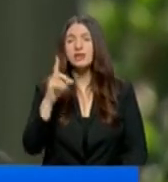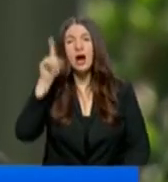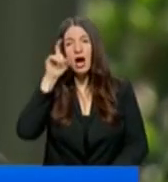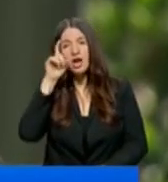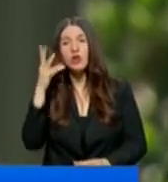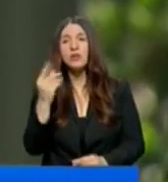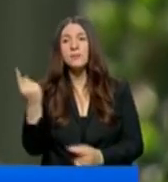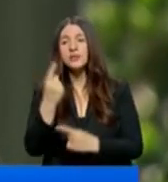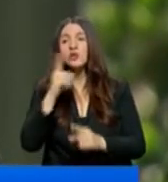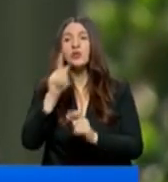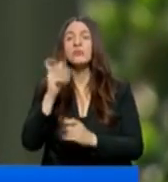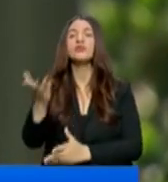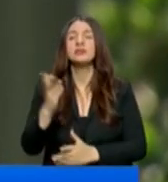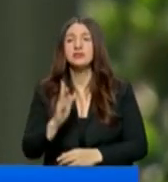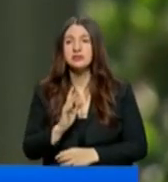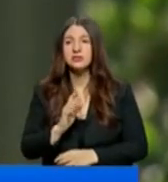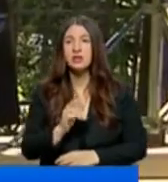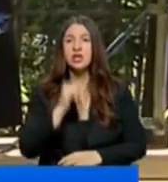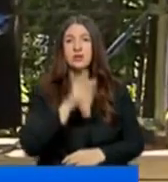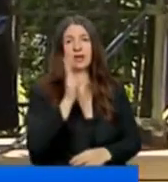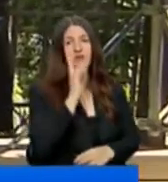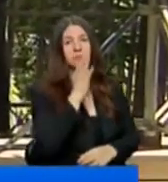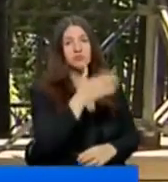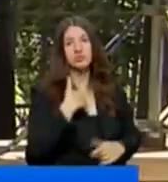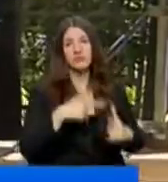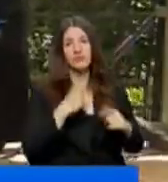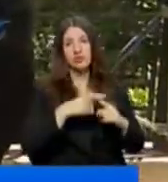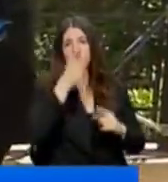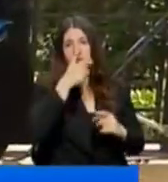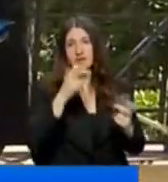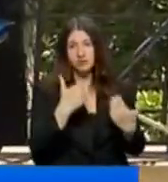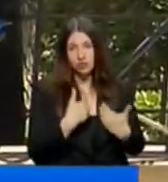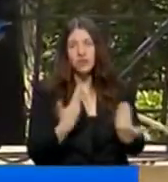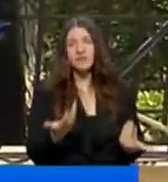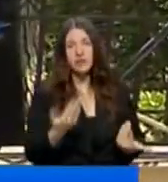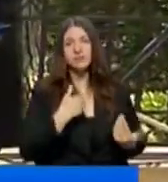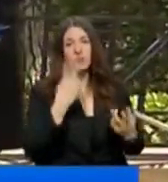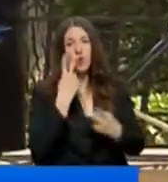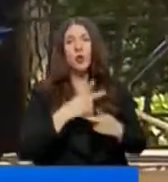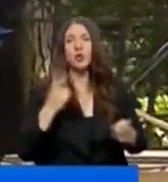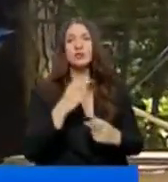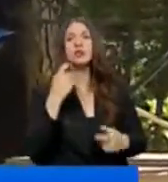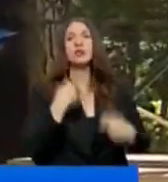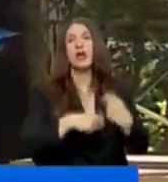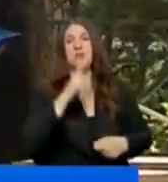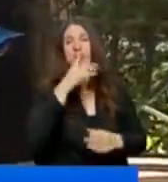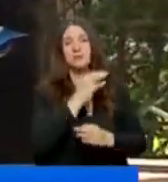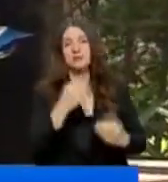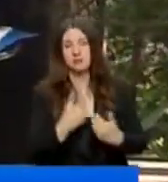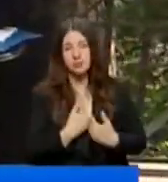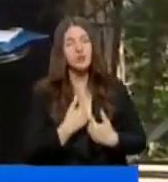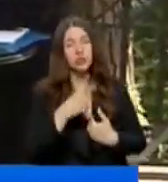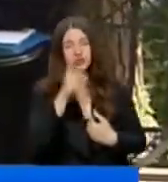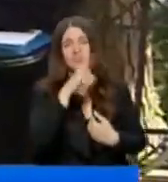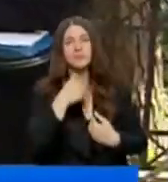başına birilerine peki soracaksınız. Şimdi efendim biliyorsunuz biz Fox Türkiye'nin kanalı ve bizim özgürlüğümüzün teminatı bağımsızlığımız. Evet. Onun